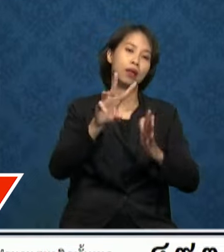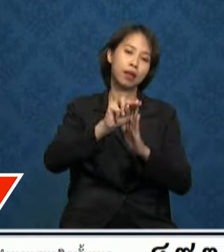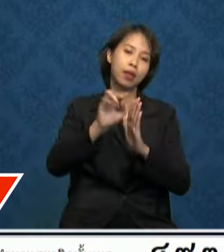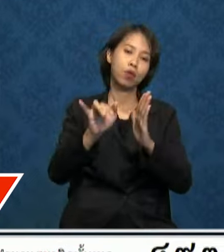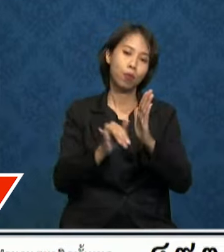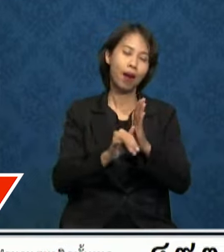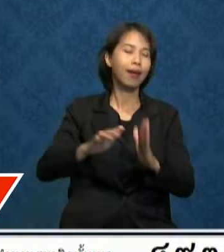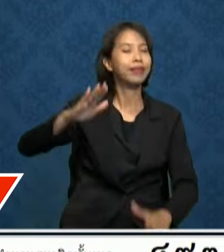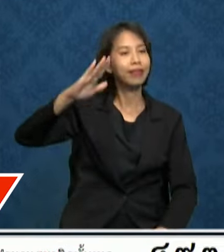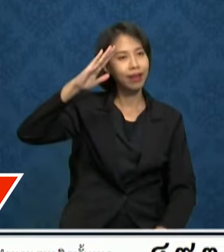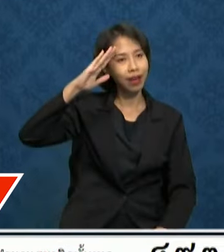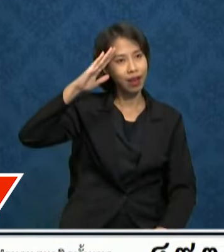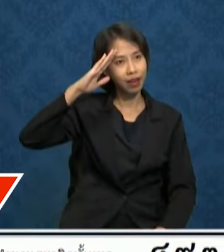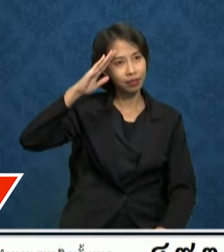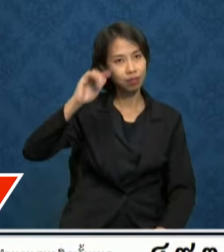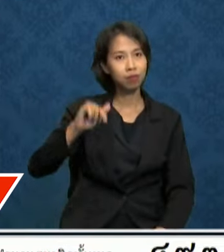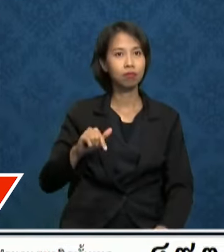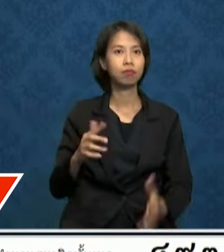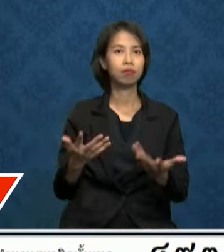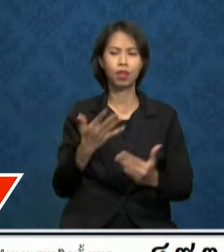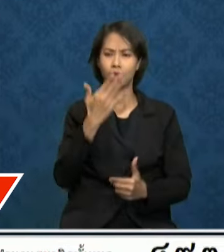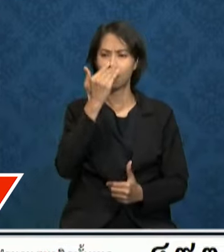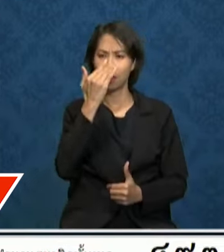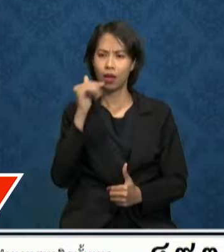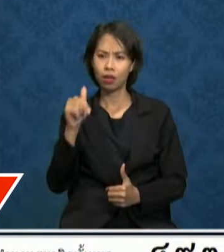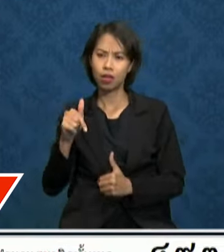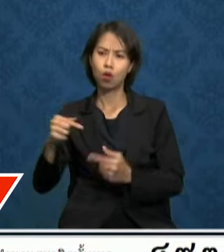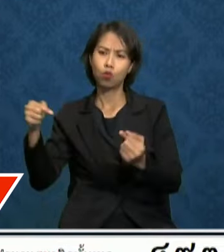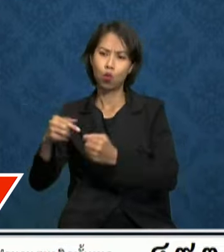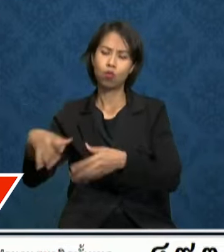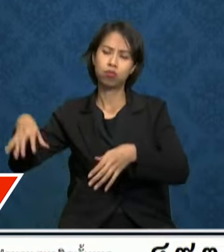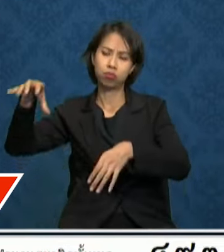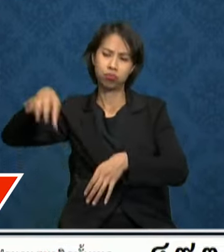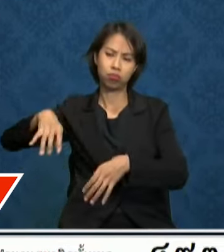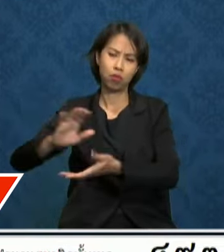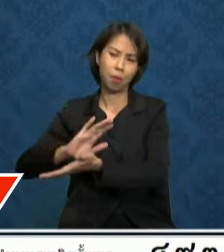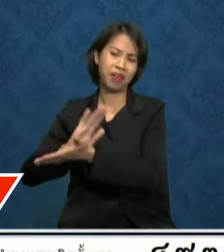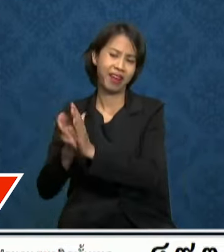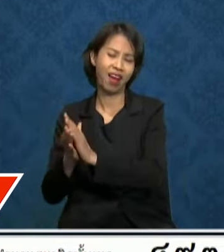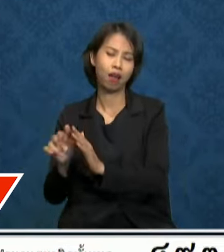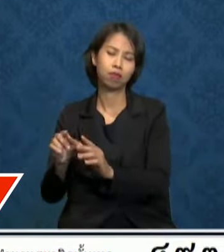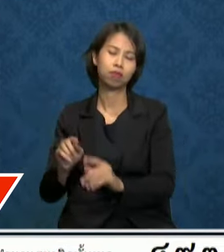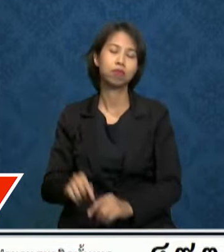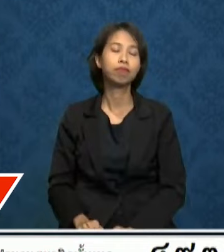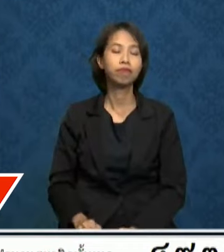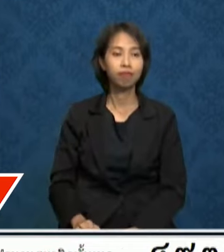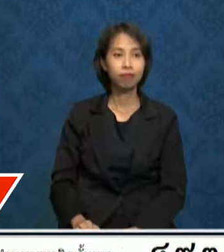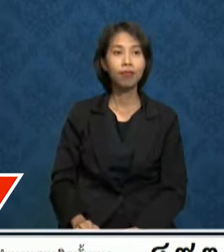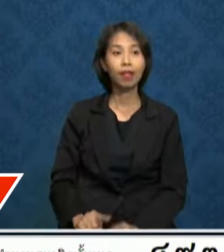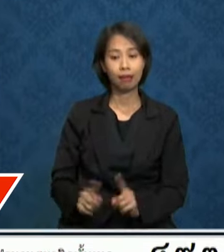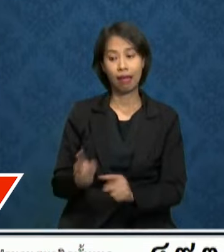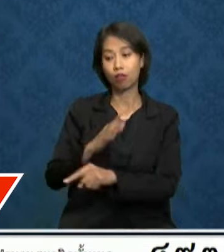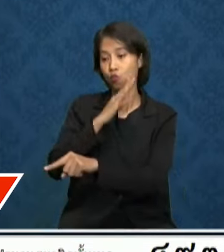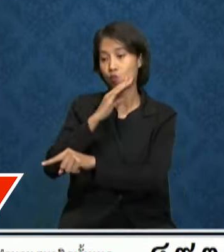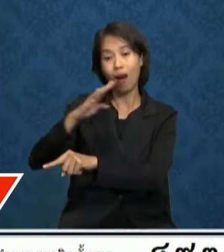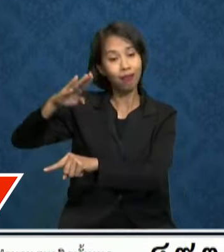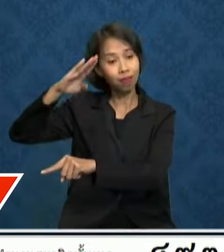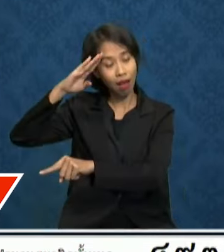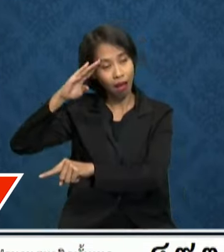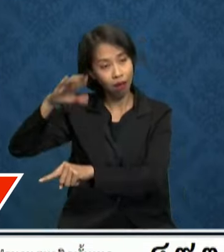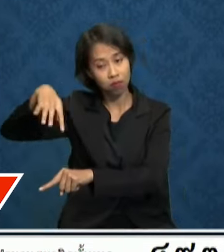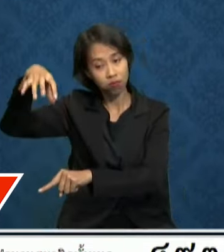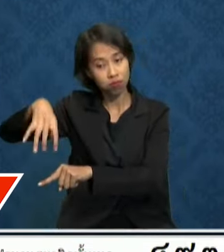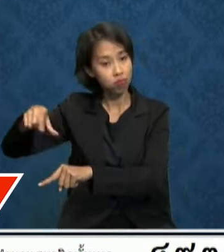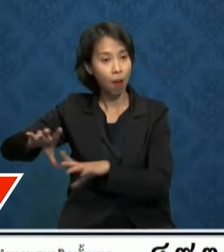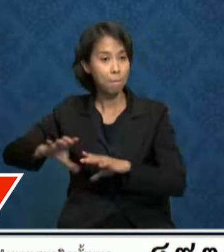แปลกใจเลยว่าทำไมไม่มีใครกล้าพูดคำว่าปฏิรูปกองทัพแต่ต้องพัฒนาร่วมเพราะว่าถ้าเกิดไม่มีมติจากสภานี้ถ้าเกิดเขาไม่ยอม